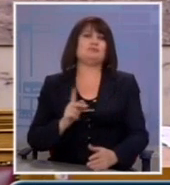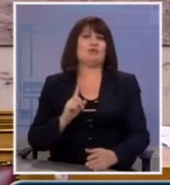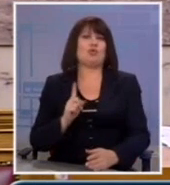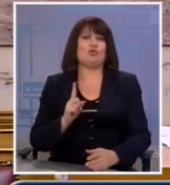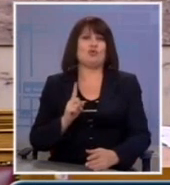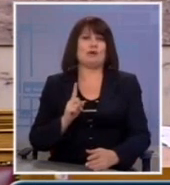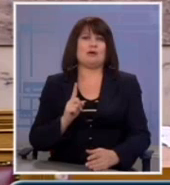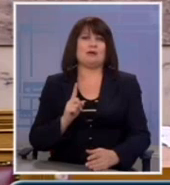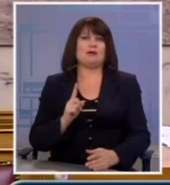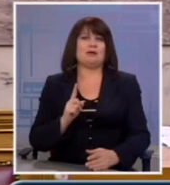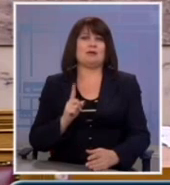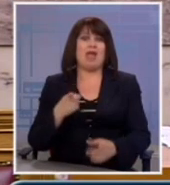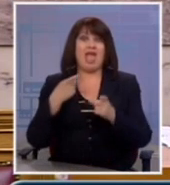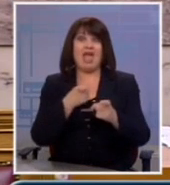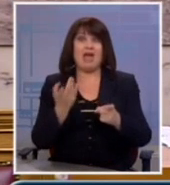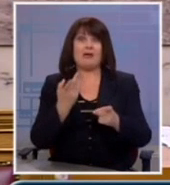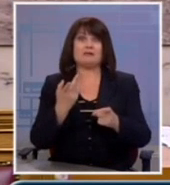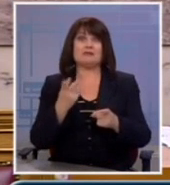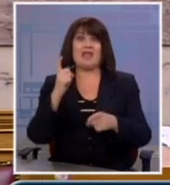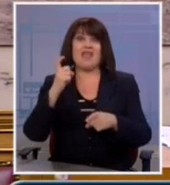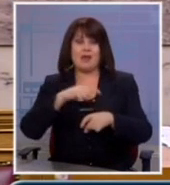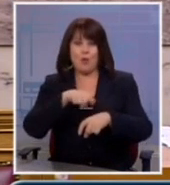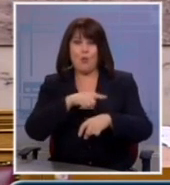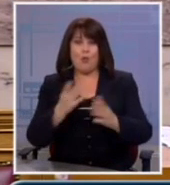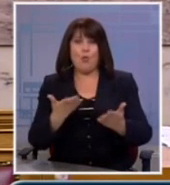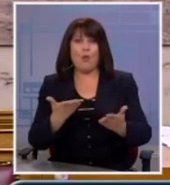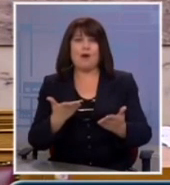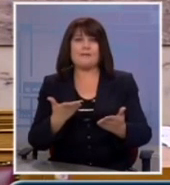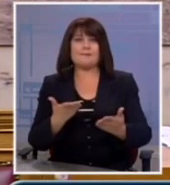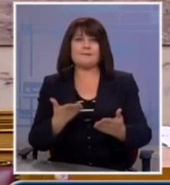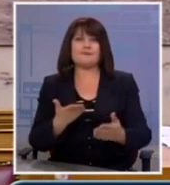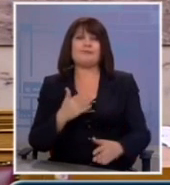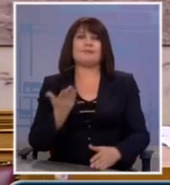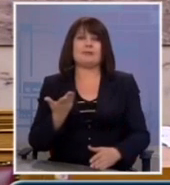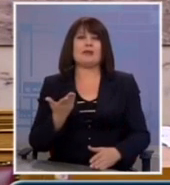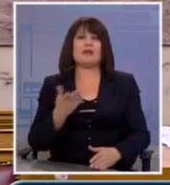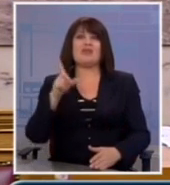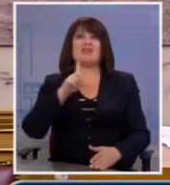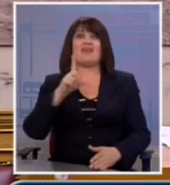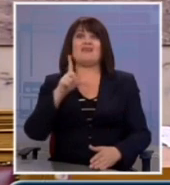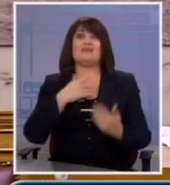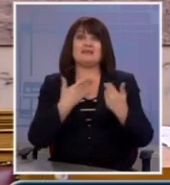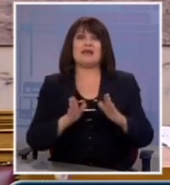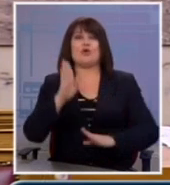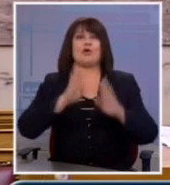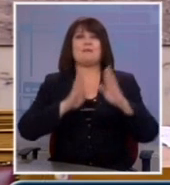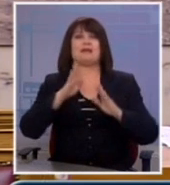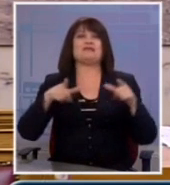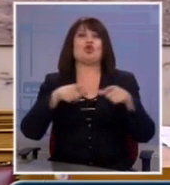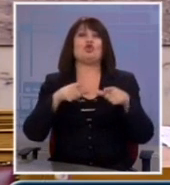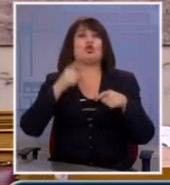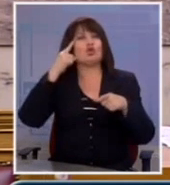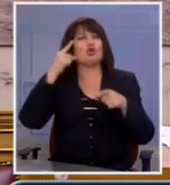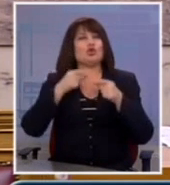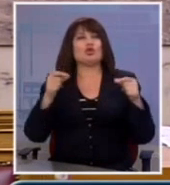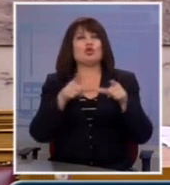να το κάνουν εκβιαστικά σε 10 ώρες υπό την απειλή ότι ανοίγει τη Δευτέρα το χρηματιστήριο του Τόκιο και πρέπει